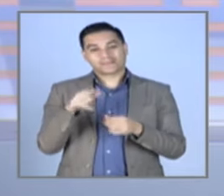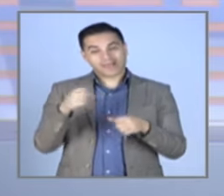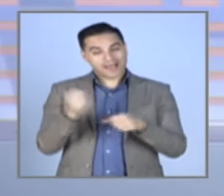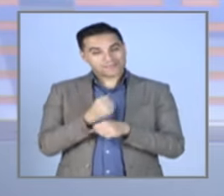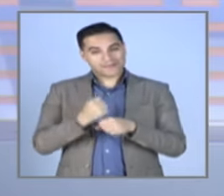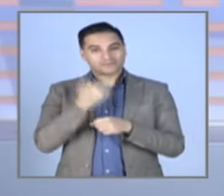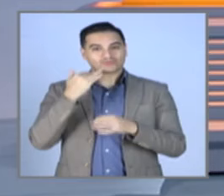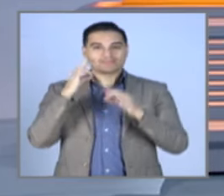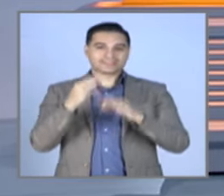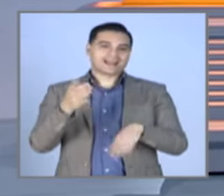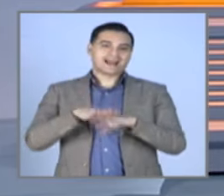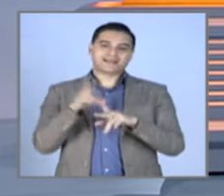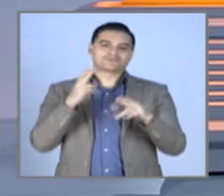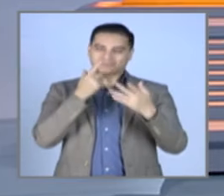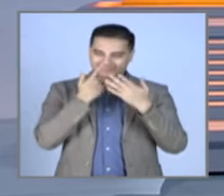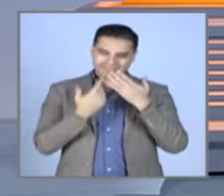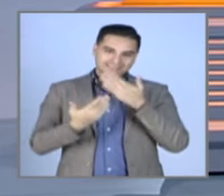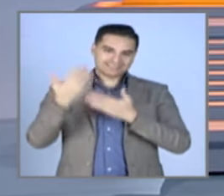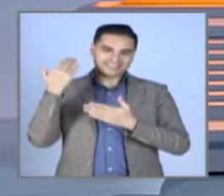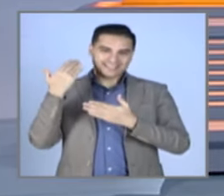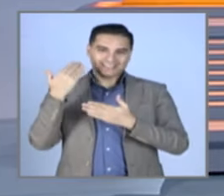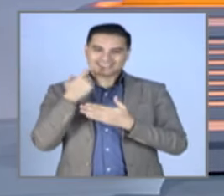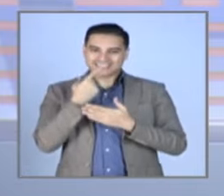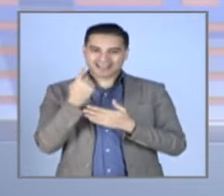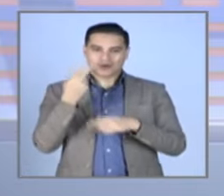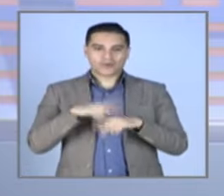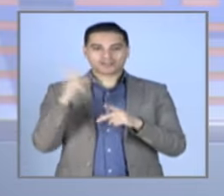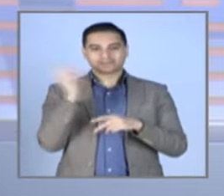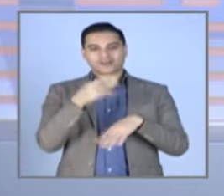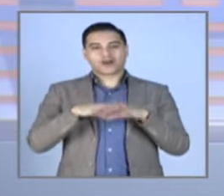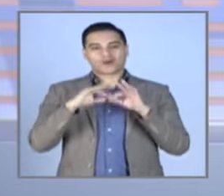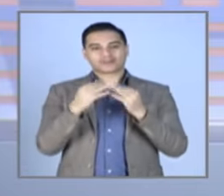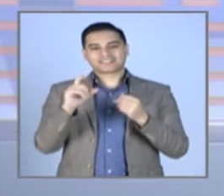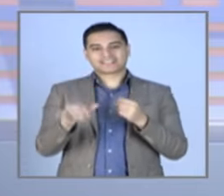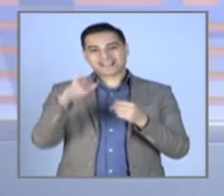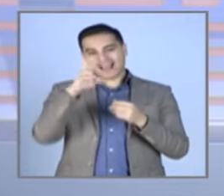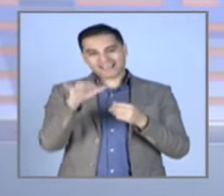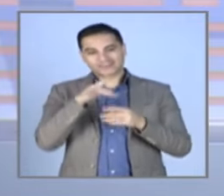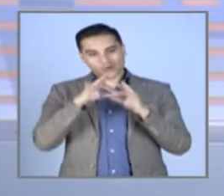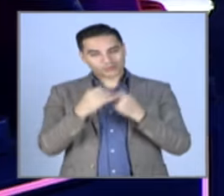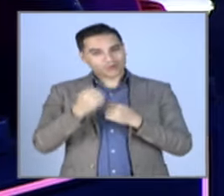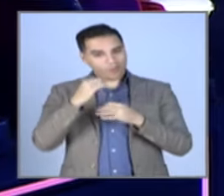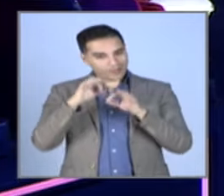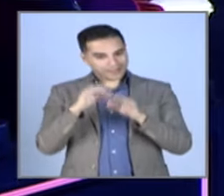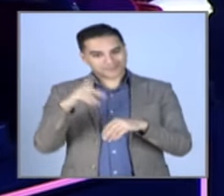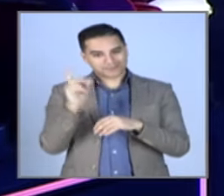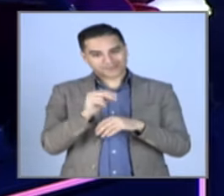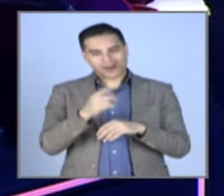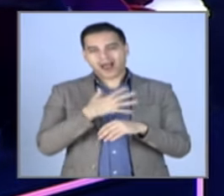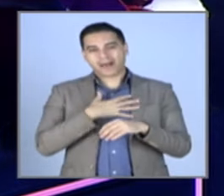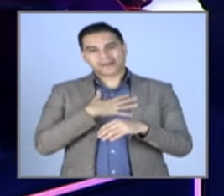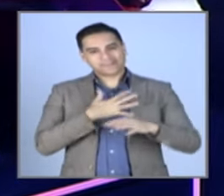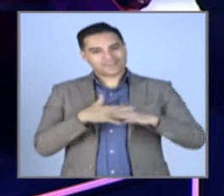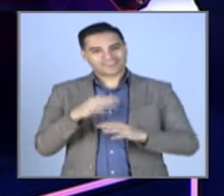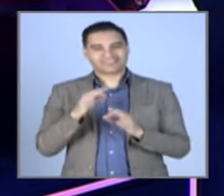أداء مشرف جدا في الموسم اللي فات. الحمد لله. ما ننساش إن أنتوا كسبتوا كمان عيلة نيازي، يعني مش أي عيلة يعني. حبايبنا في كل الأحوال.